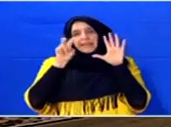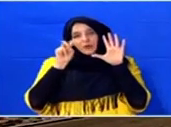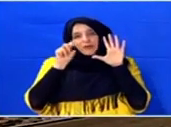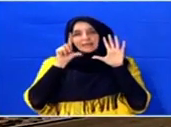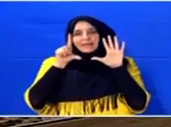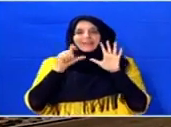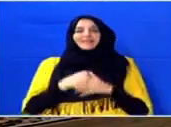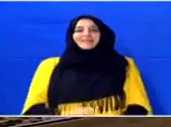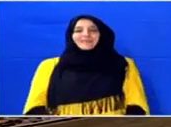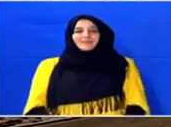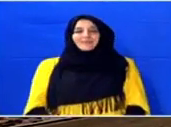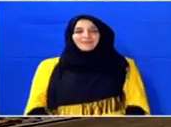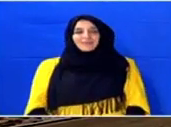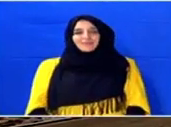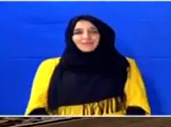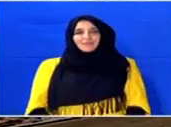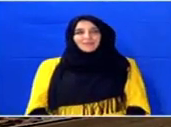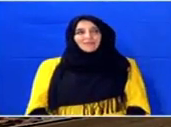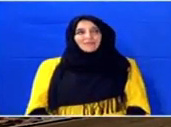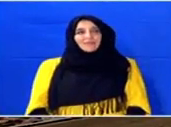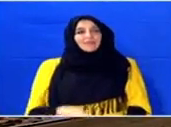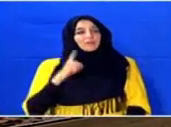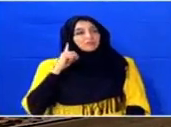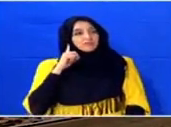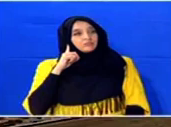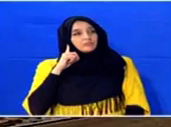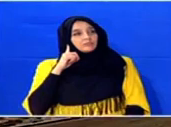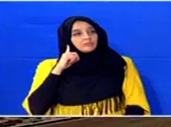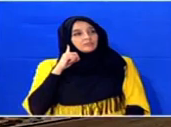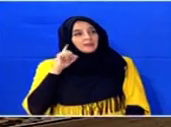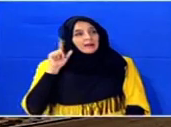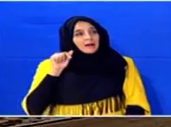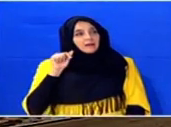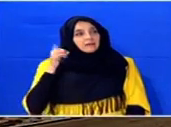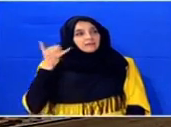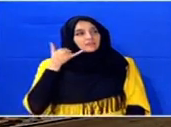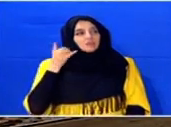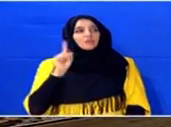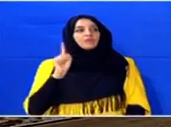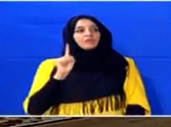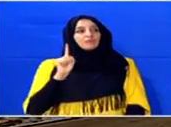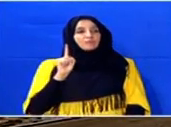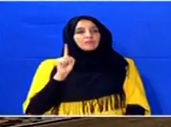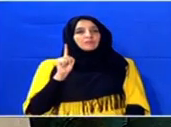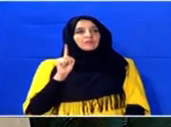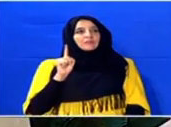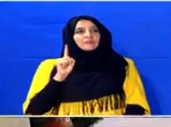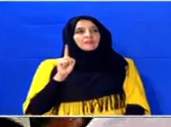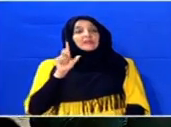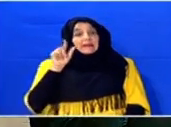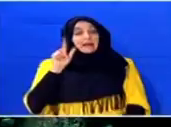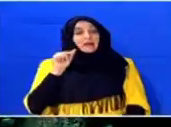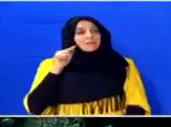شكرا حياه اذن هل فيه اتصال او نمور الى قضيه كريم من البليده